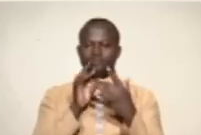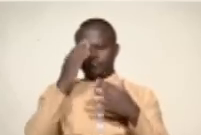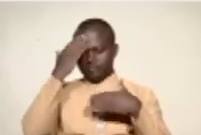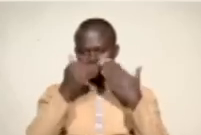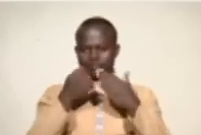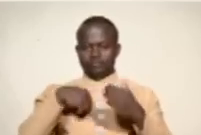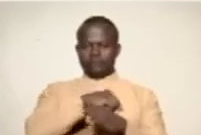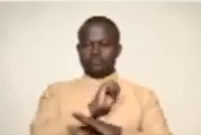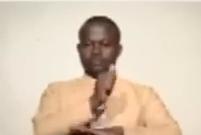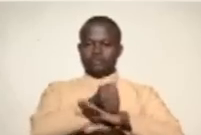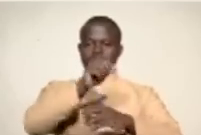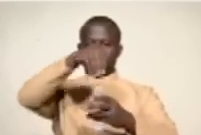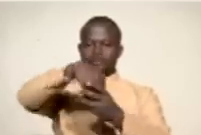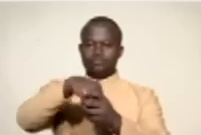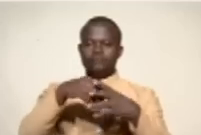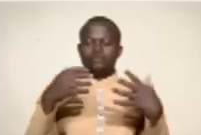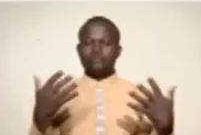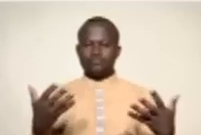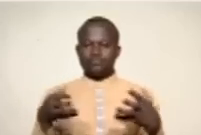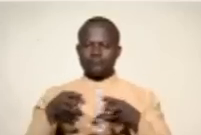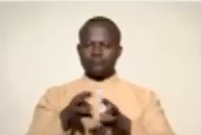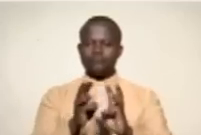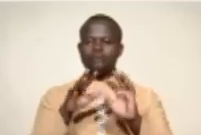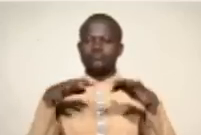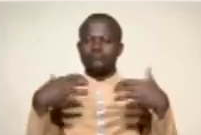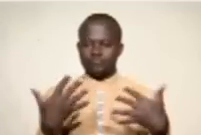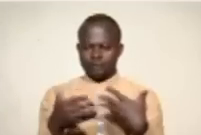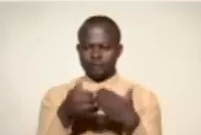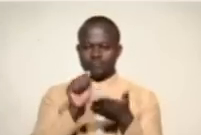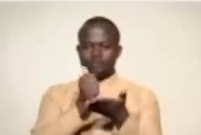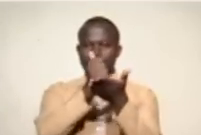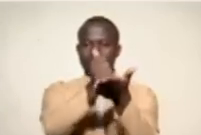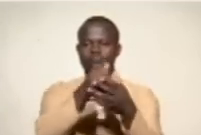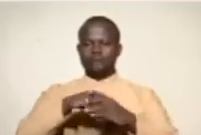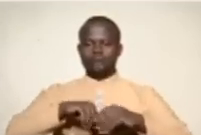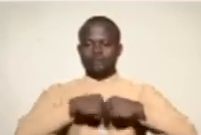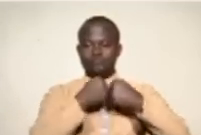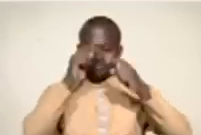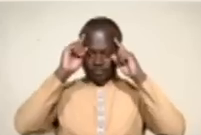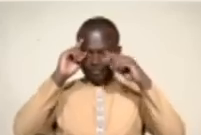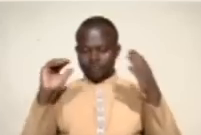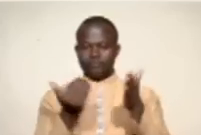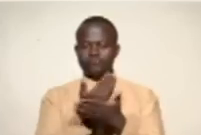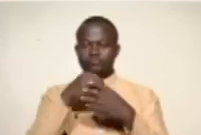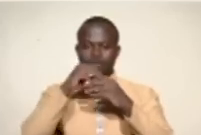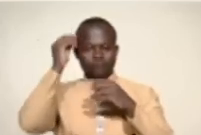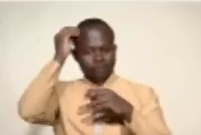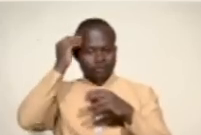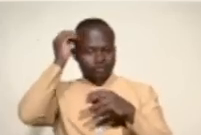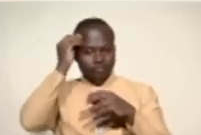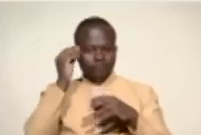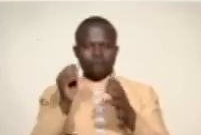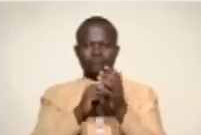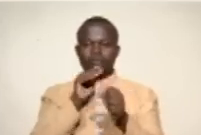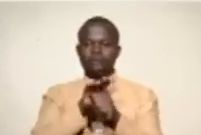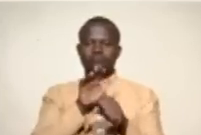ngo hajyemo uburyo ki bajya bafashwa mu guhanga udushya mu mitekerereze, cyane